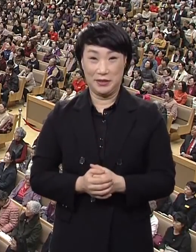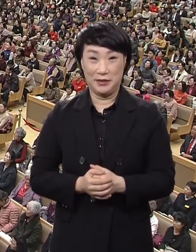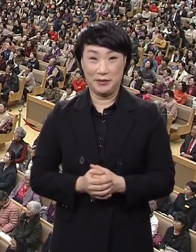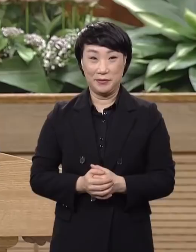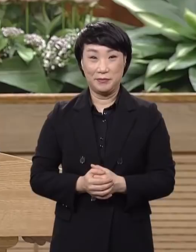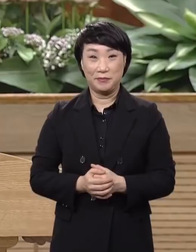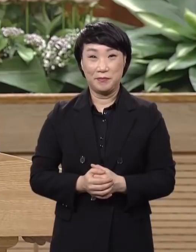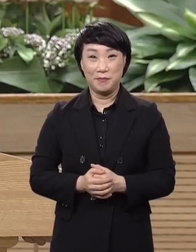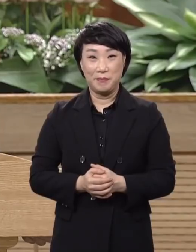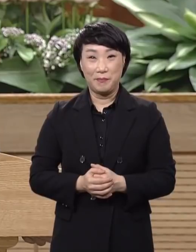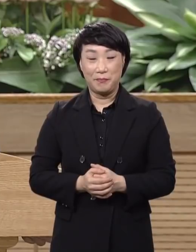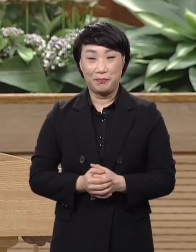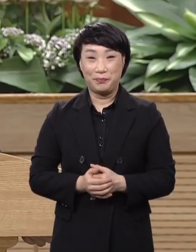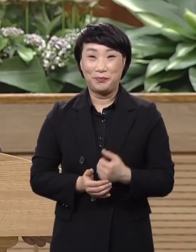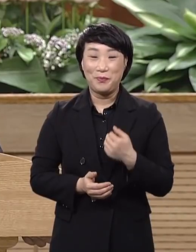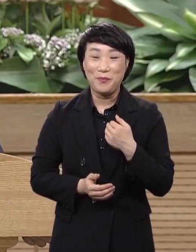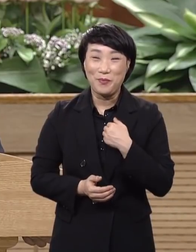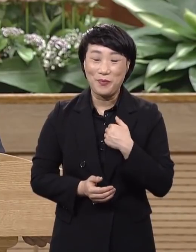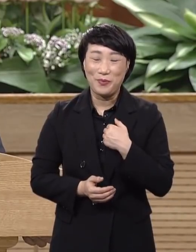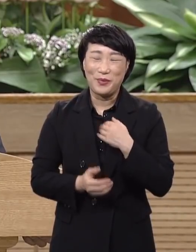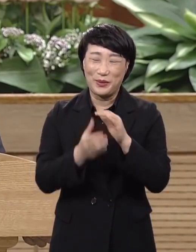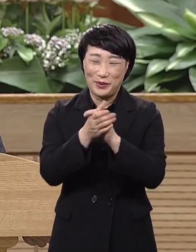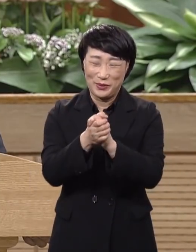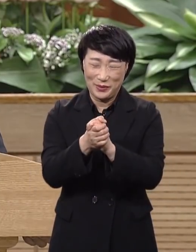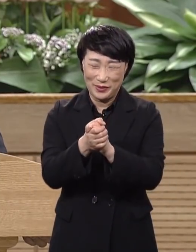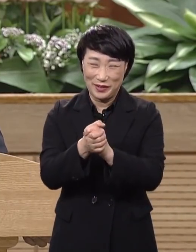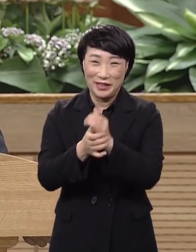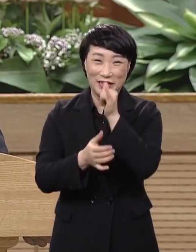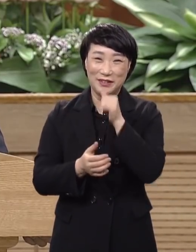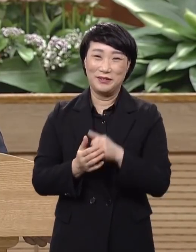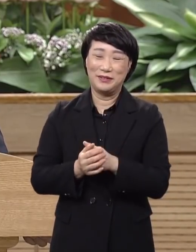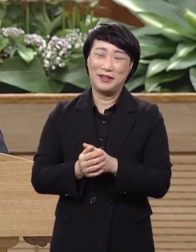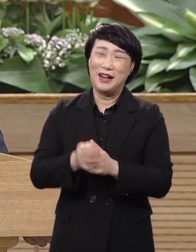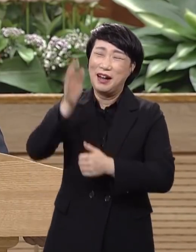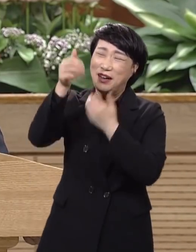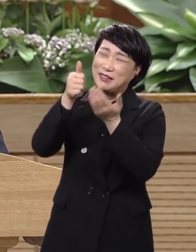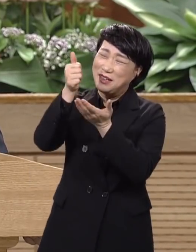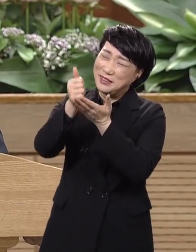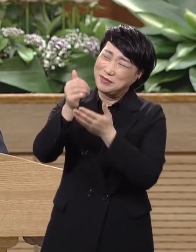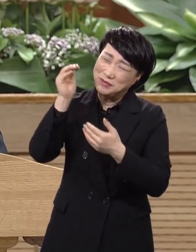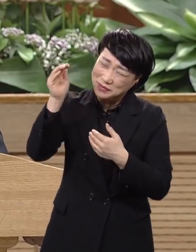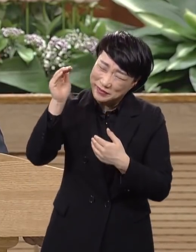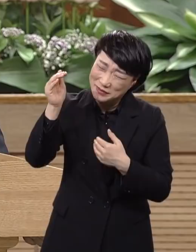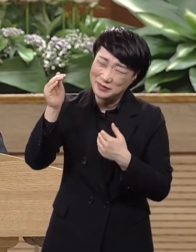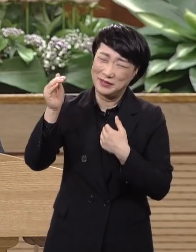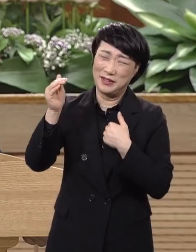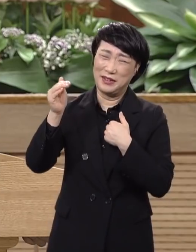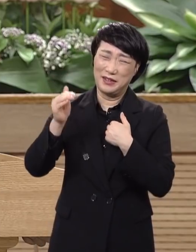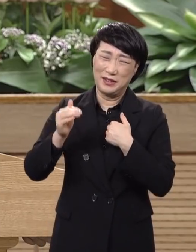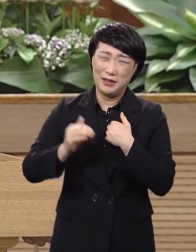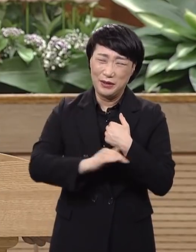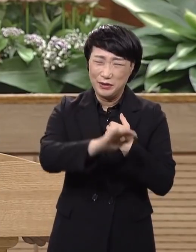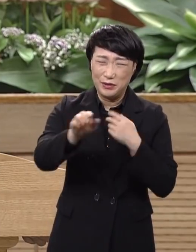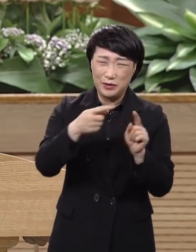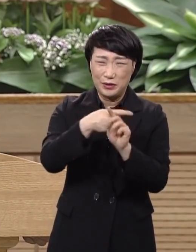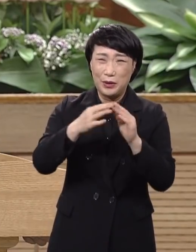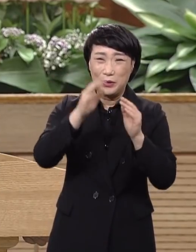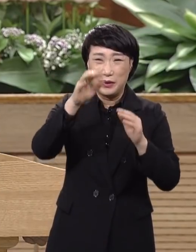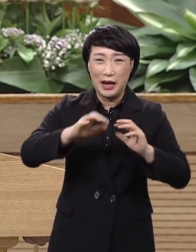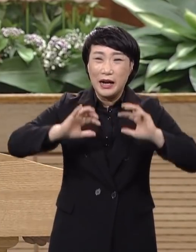예, 전 기도했어요. 하나님, 우리 교회가